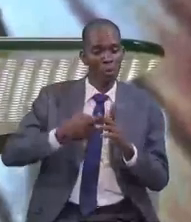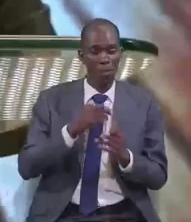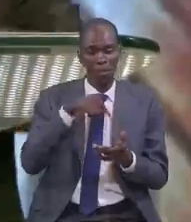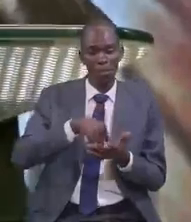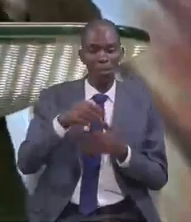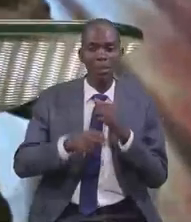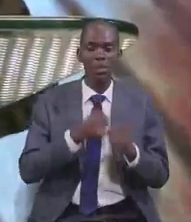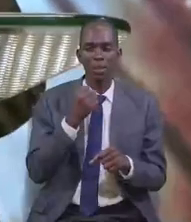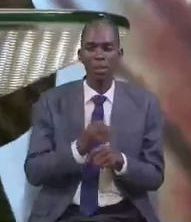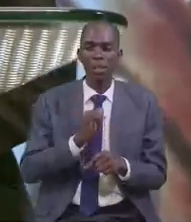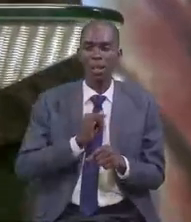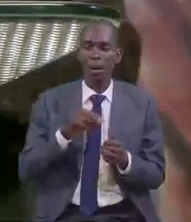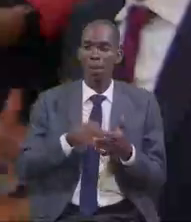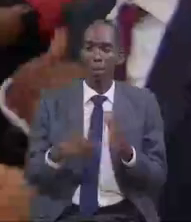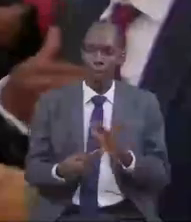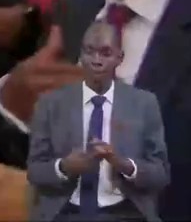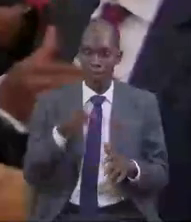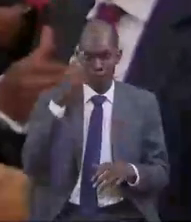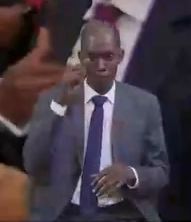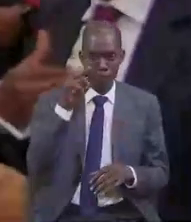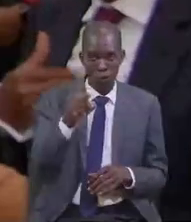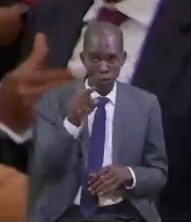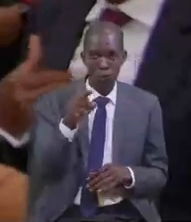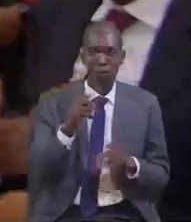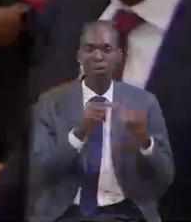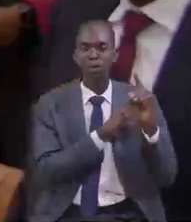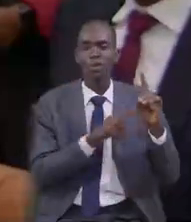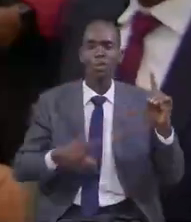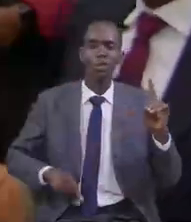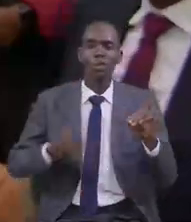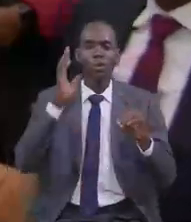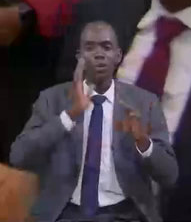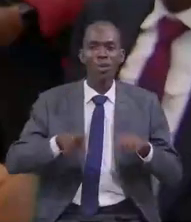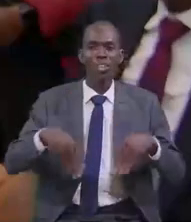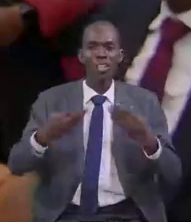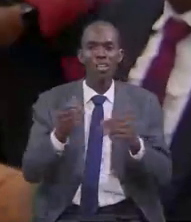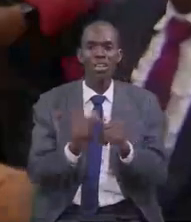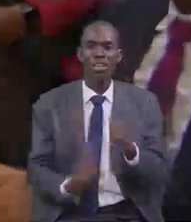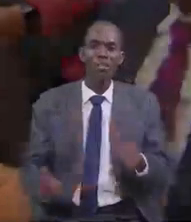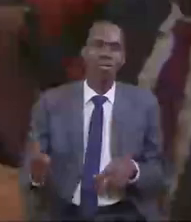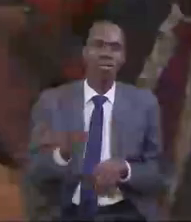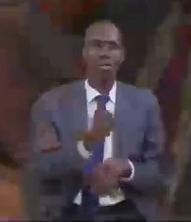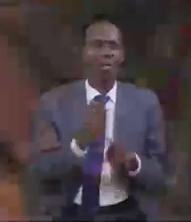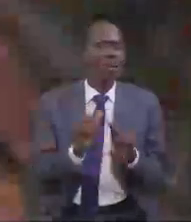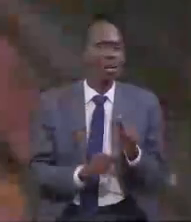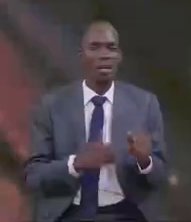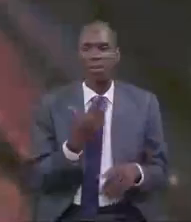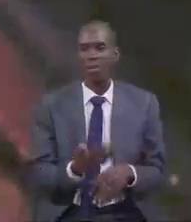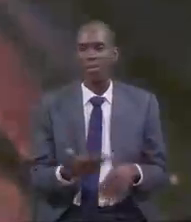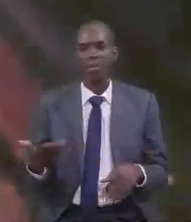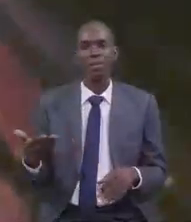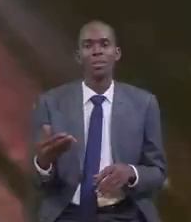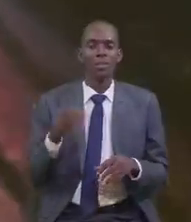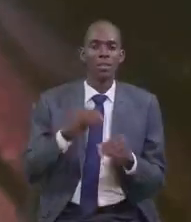l'année, je parle de vous. Que le Seigneur l'accorde à chacun de nous au nom